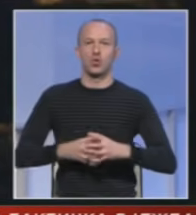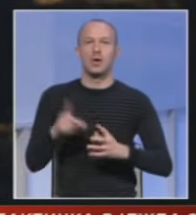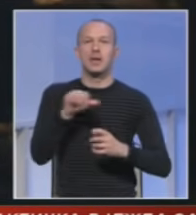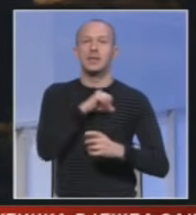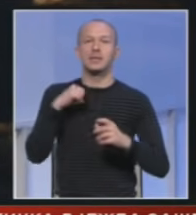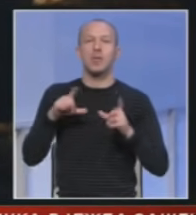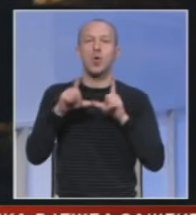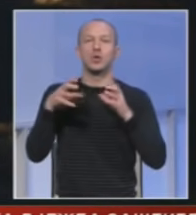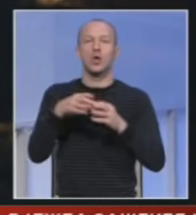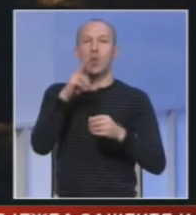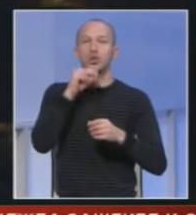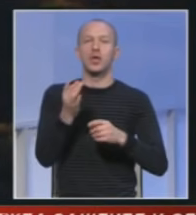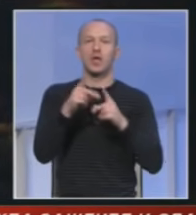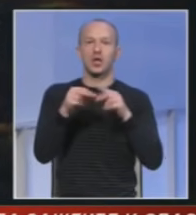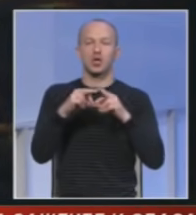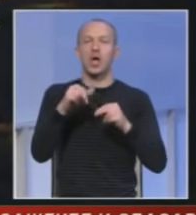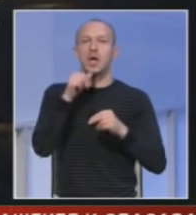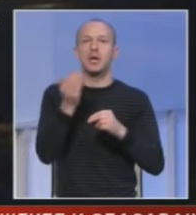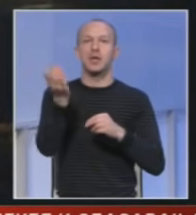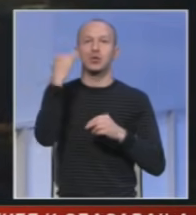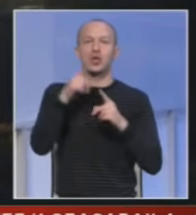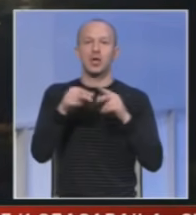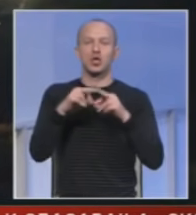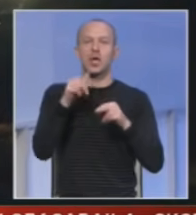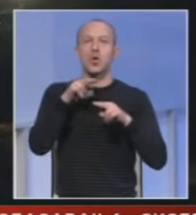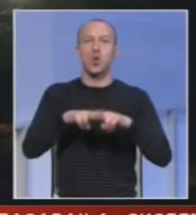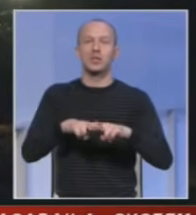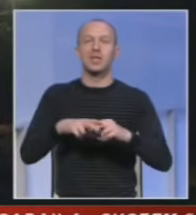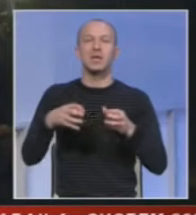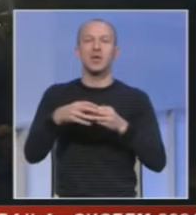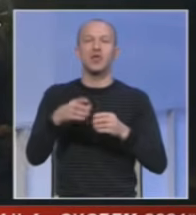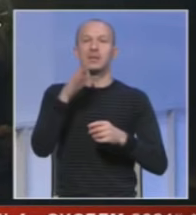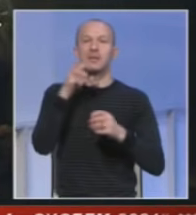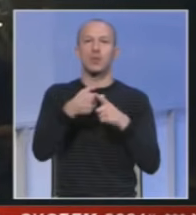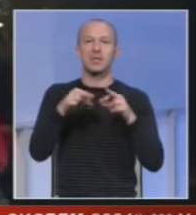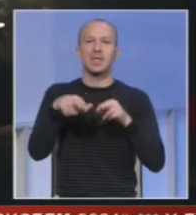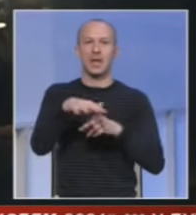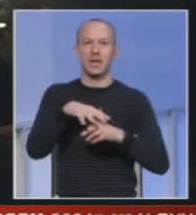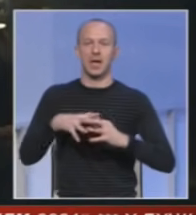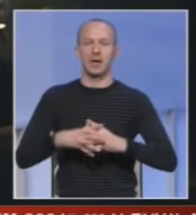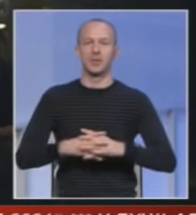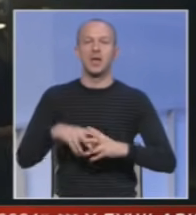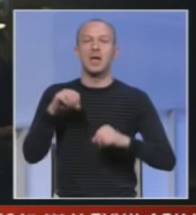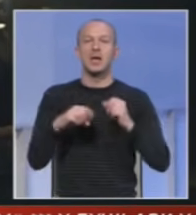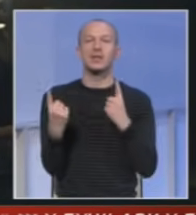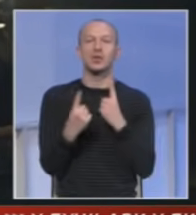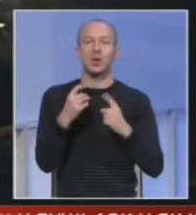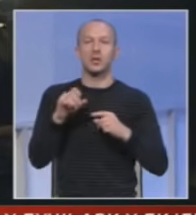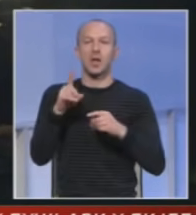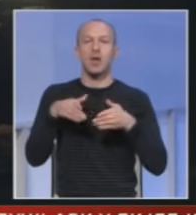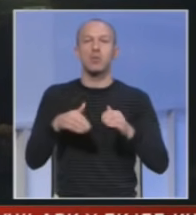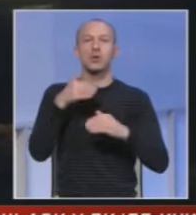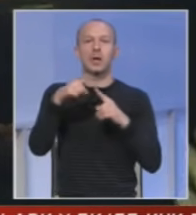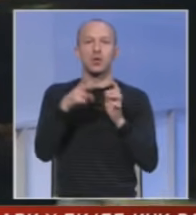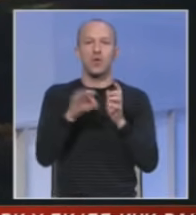samo u delu opštine i Liđa, nego istočna i Liđa, nego i u ostalim delovima Sarajevsko-Romanijske regije. Kakva je situacija? Da li je put ka